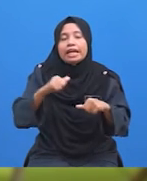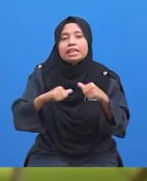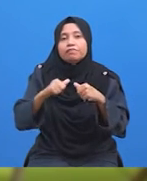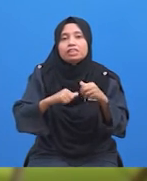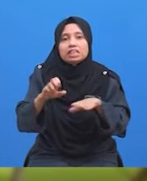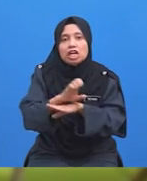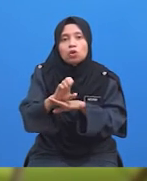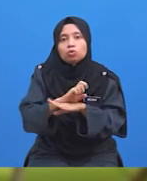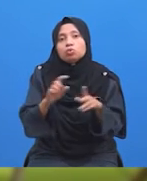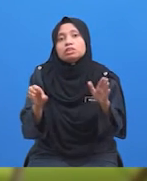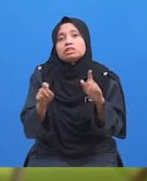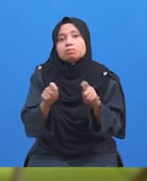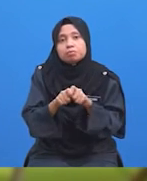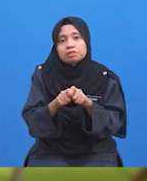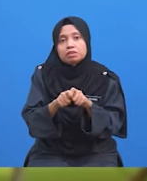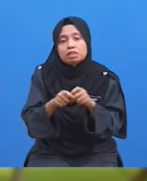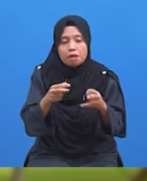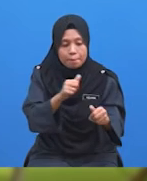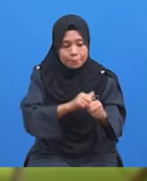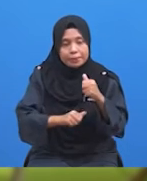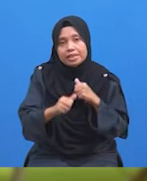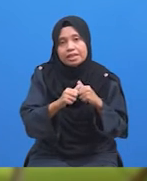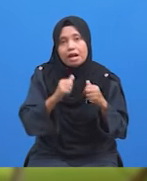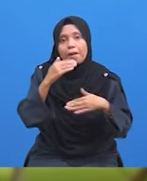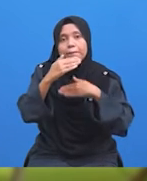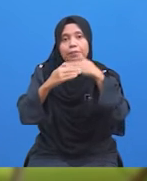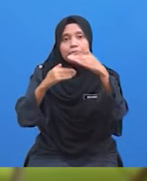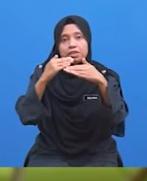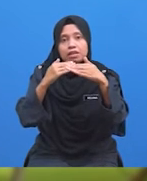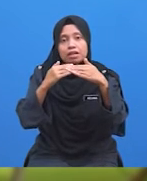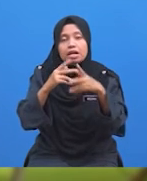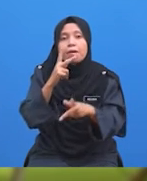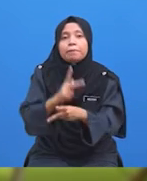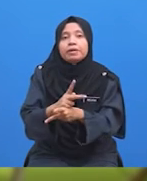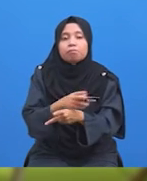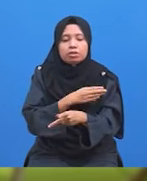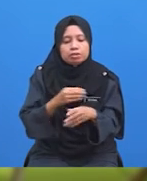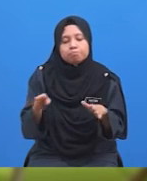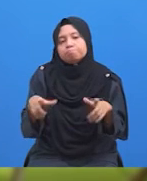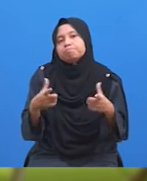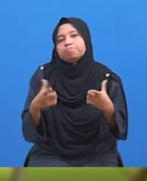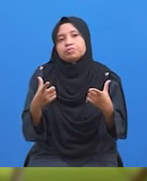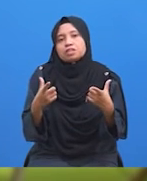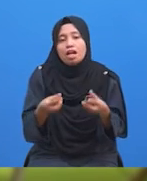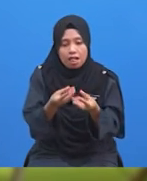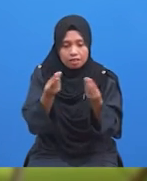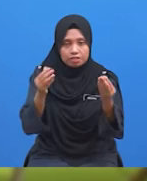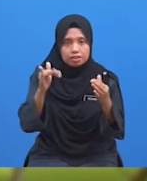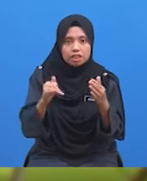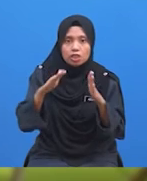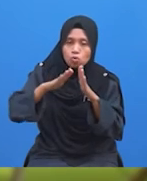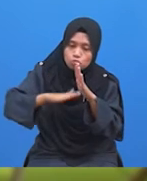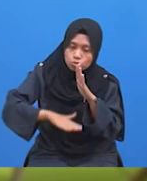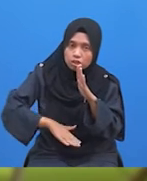ekonomi seperti perniagaan pembinaan berhikmat and dan sebagainya tanah yang semakin